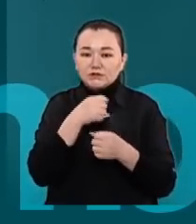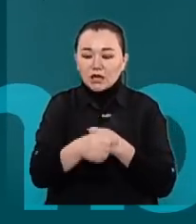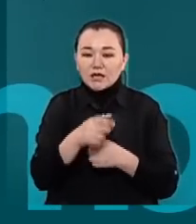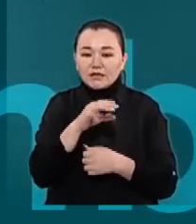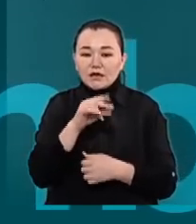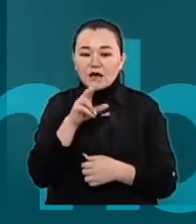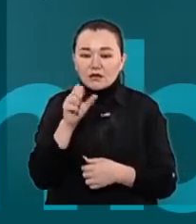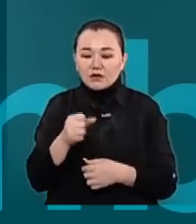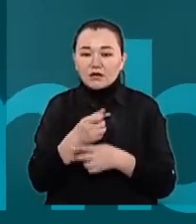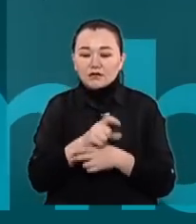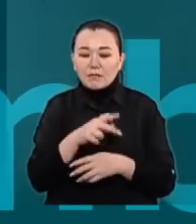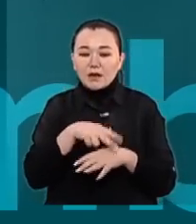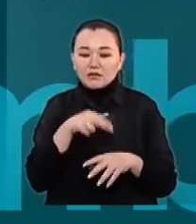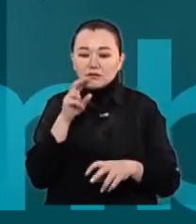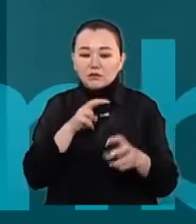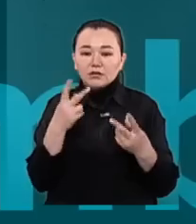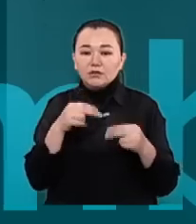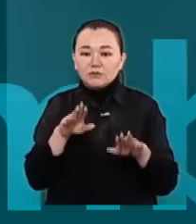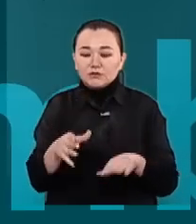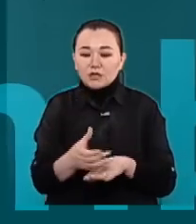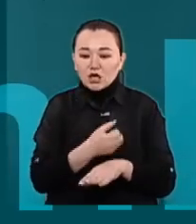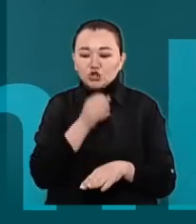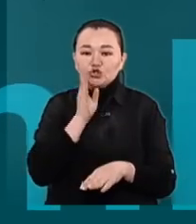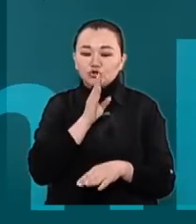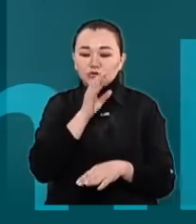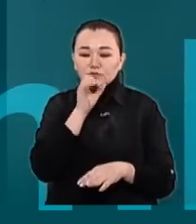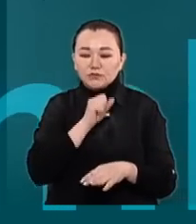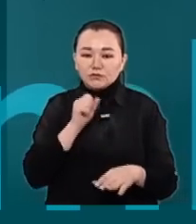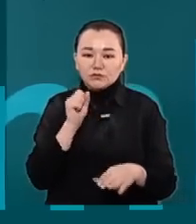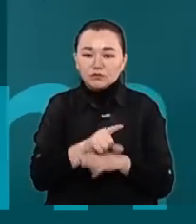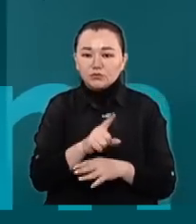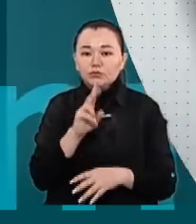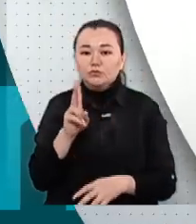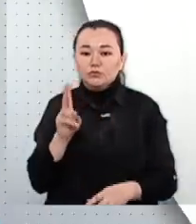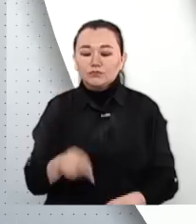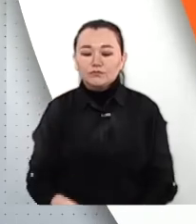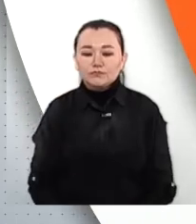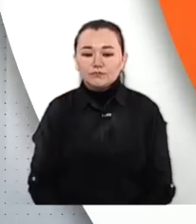Диана Сабазованы полицейлер кайдан тауып алды? Айелдер лауга тапсырыс берген ким?